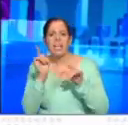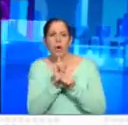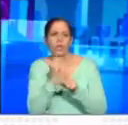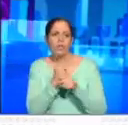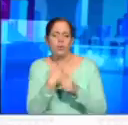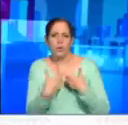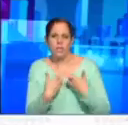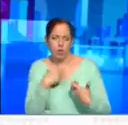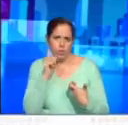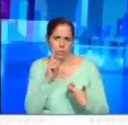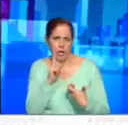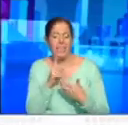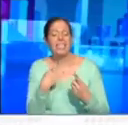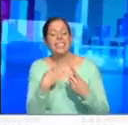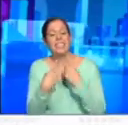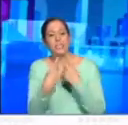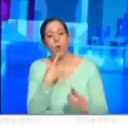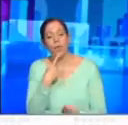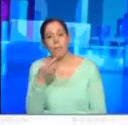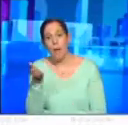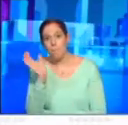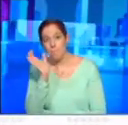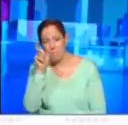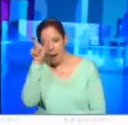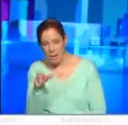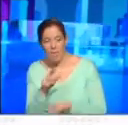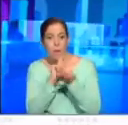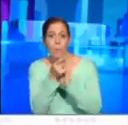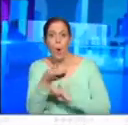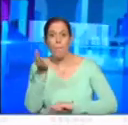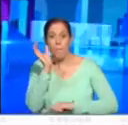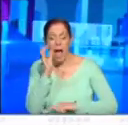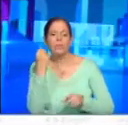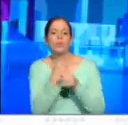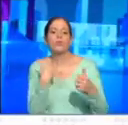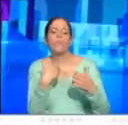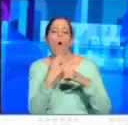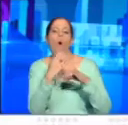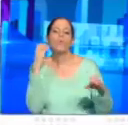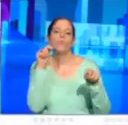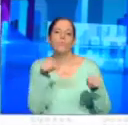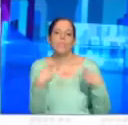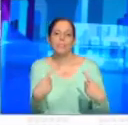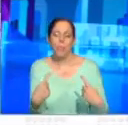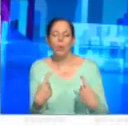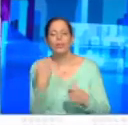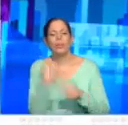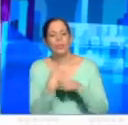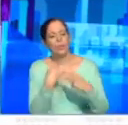שיחות עם הברמן, אבל הפעם במקום בבר הקמנו אותה בתוך האוטובוס עצמו, שבעצם עשינו